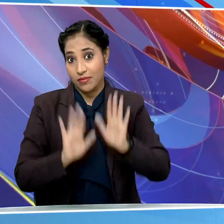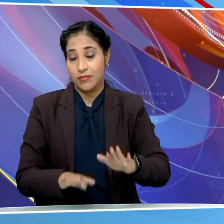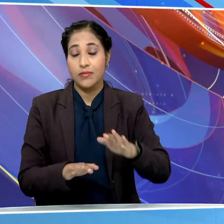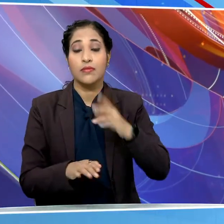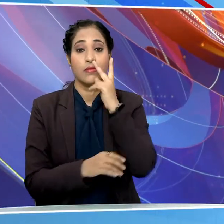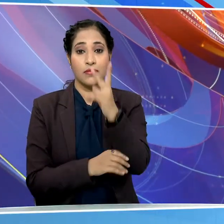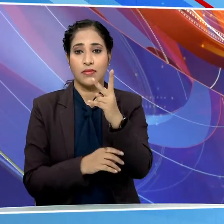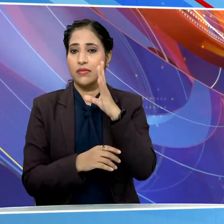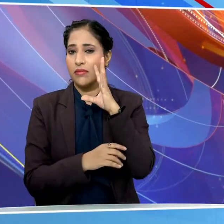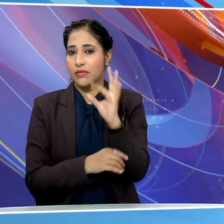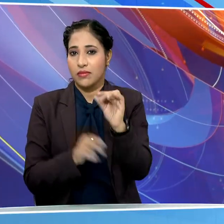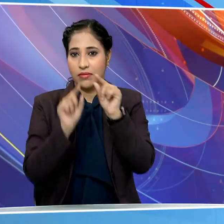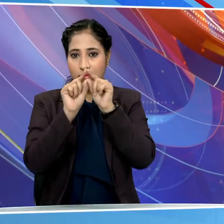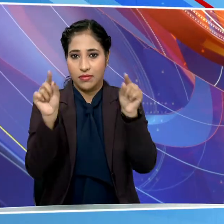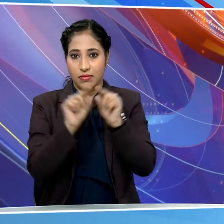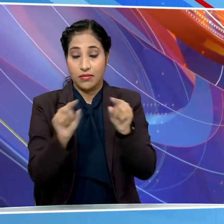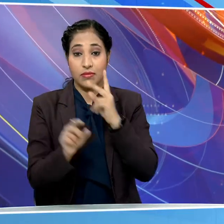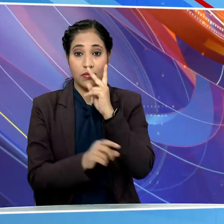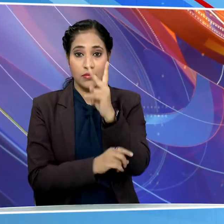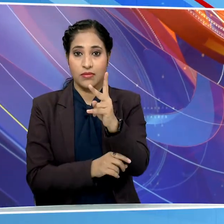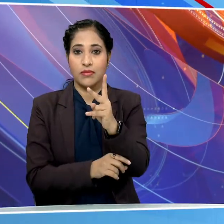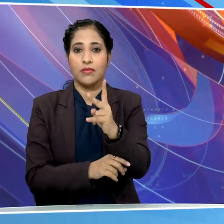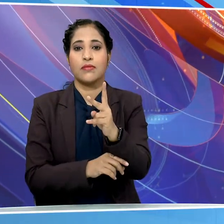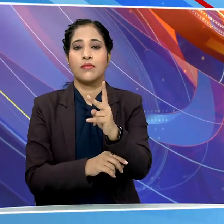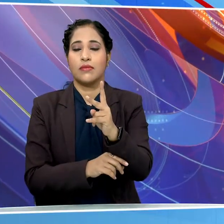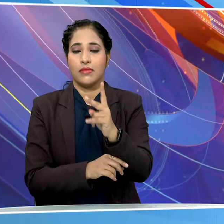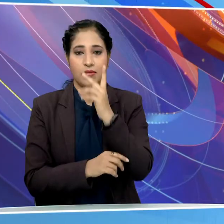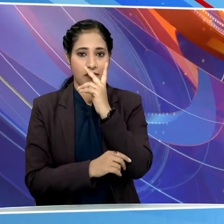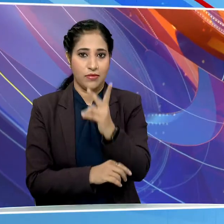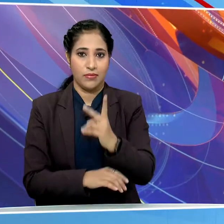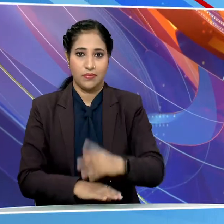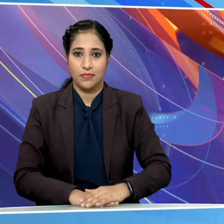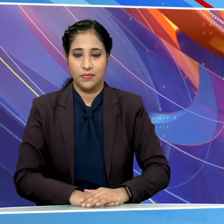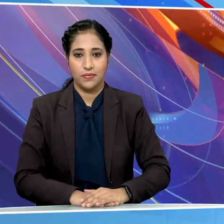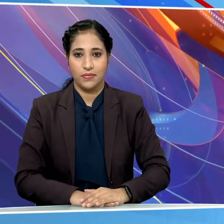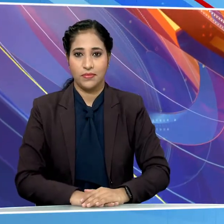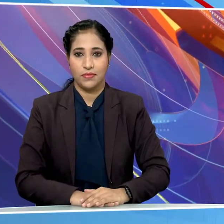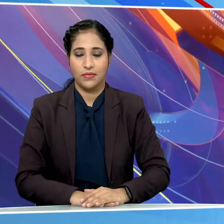करवाएंगी। तो खबरों की शुरुआत करें उससे पहले एक नजर इस वक्त की हेडलाइंस पर।